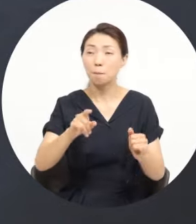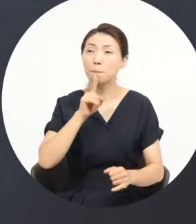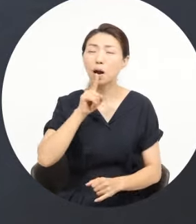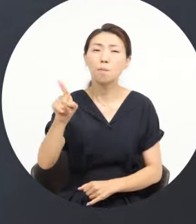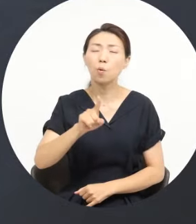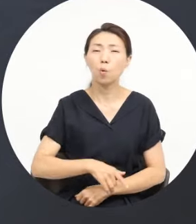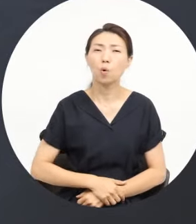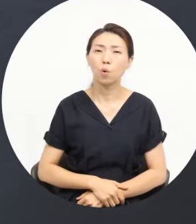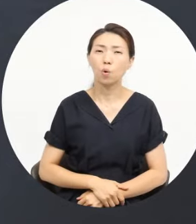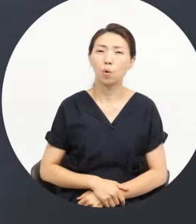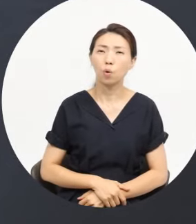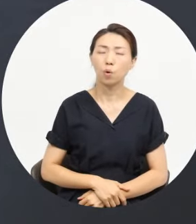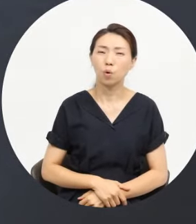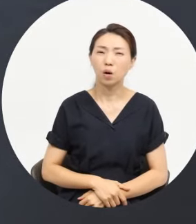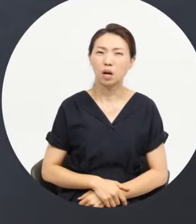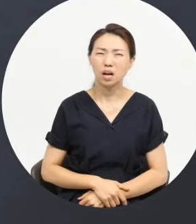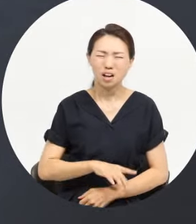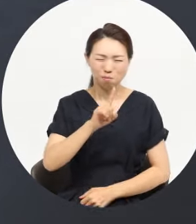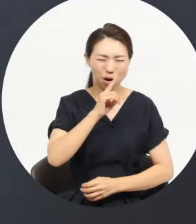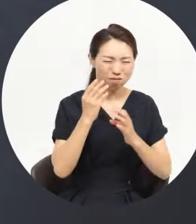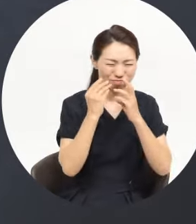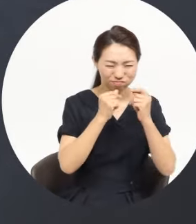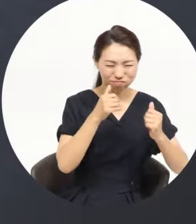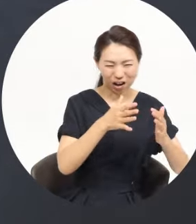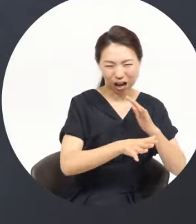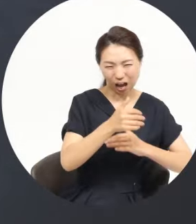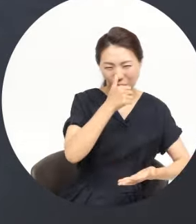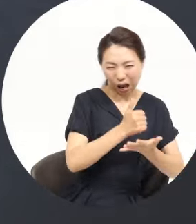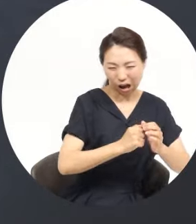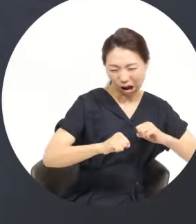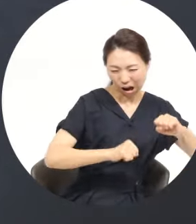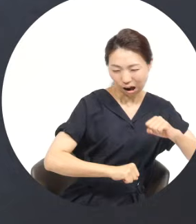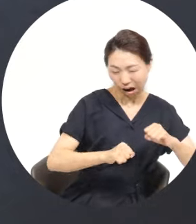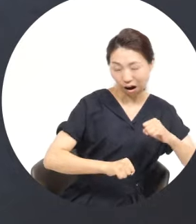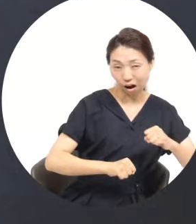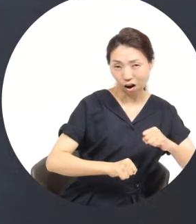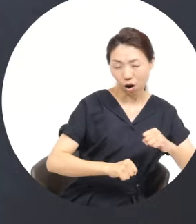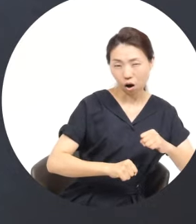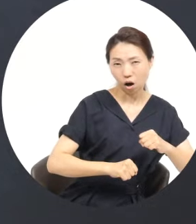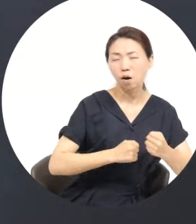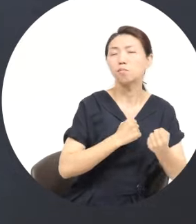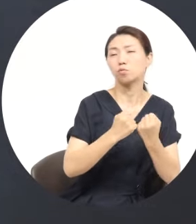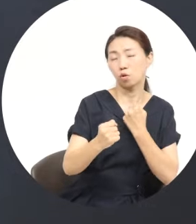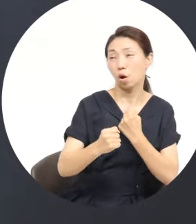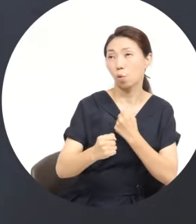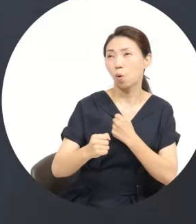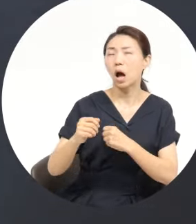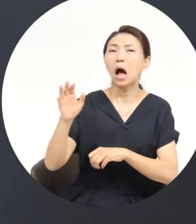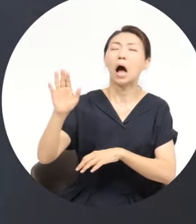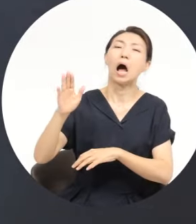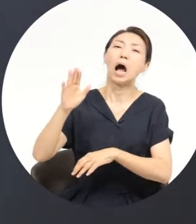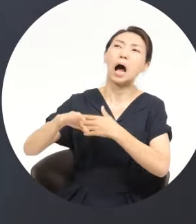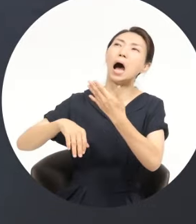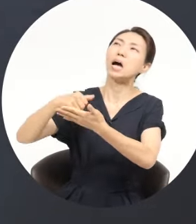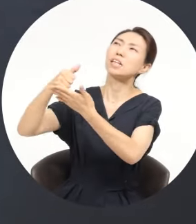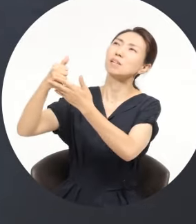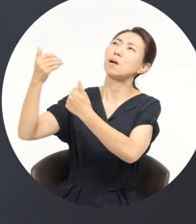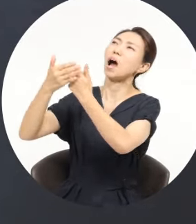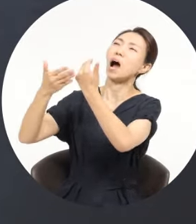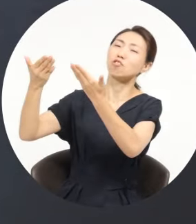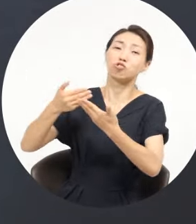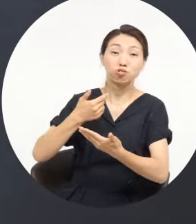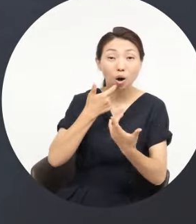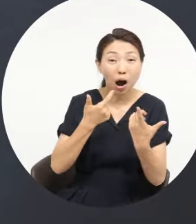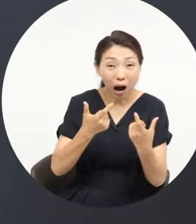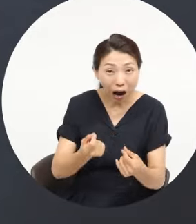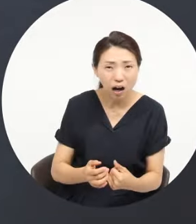하느님이 나에게 우리는 다 온갖 짓 다 해놓고 하느님 무조건 용서해 주기를 바라잖아. 그죠? 그런 것처럼 나도 다른 사람에게